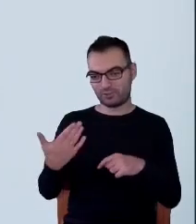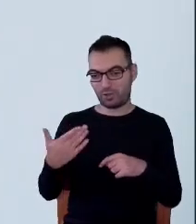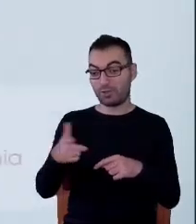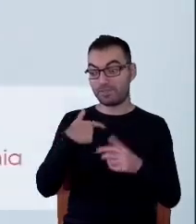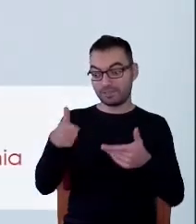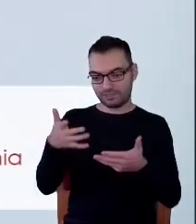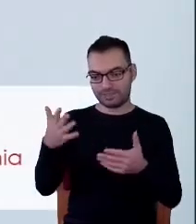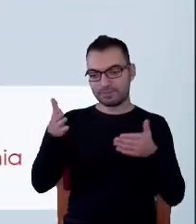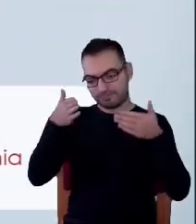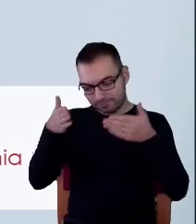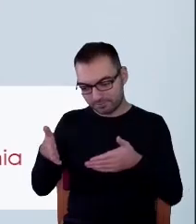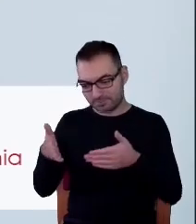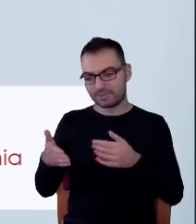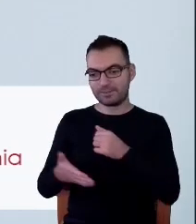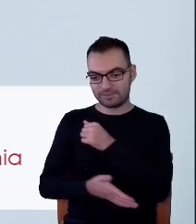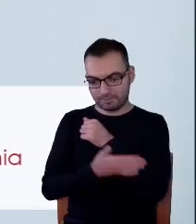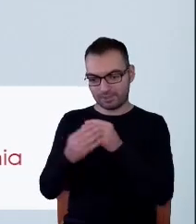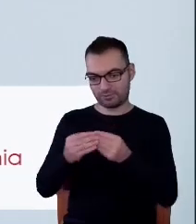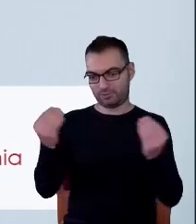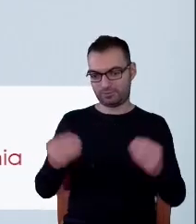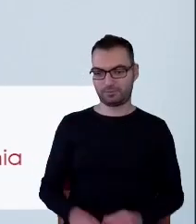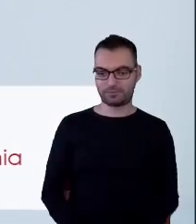chcemy zwrócić uwagę w